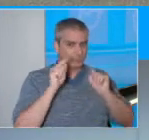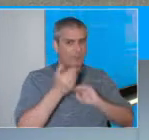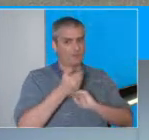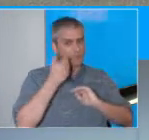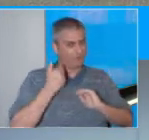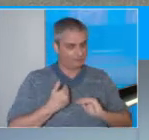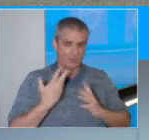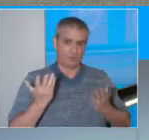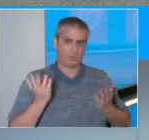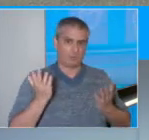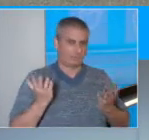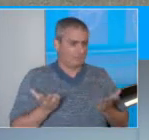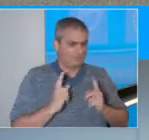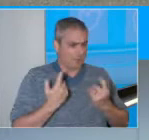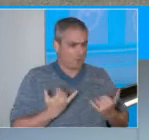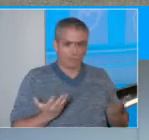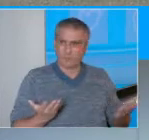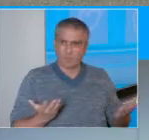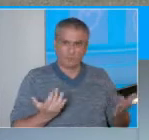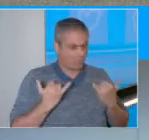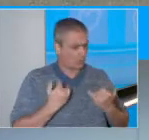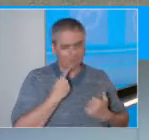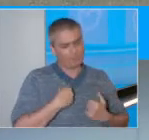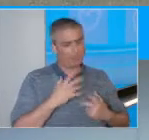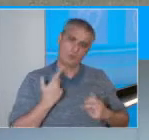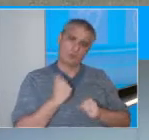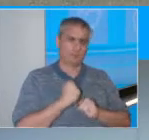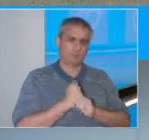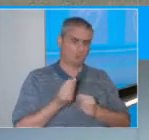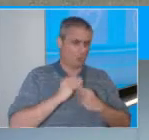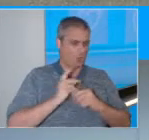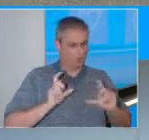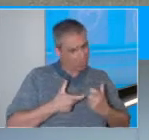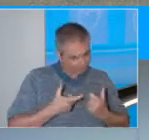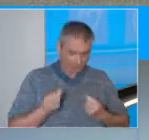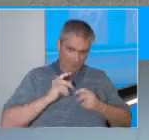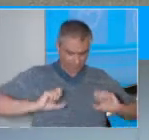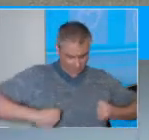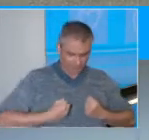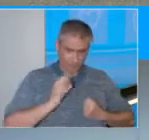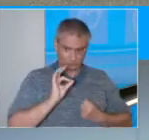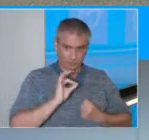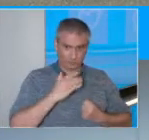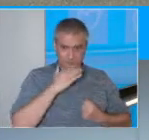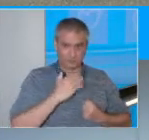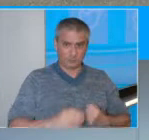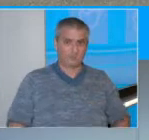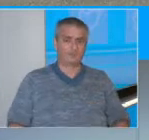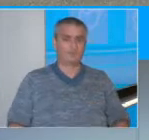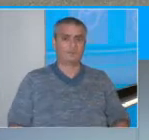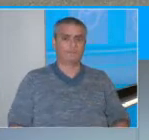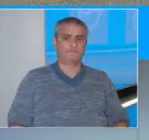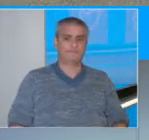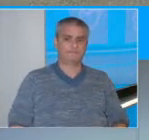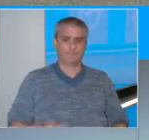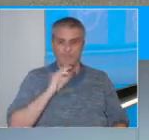לפני, בוא, מה קורה היום? היום אומרים לנו, בוא נעשה לכם עוד עוצר, ובוא נסגור אתכם על מנת שבפסח. תראה, אז אני מנסה להבין בין השורות. אתה